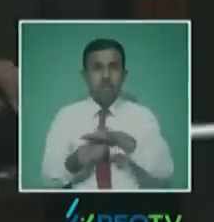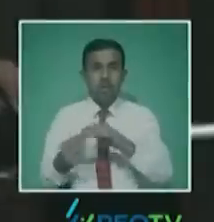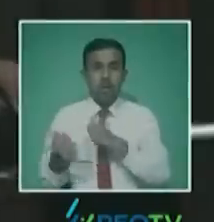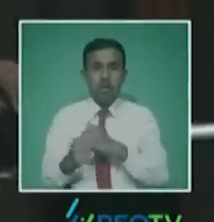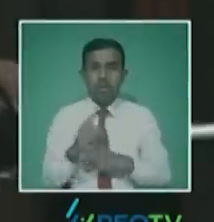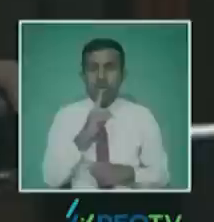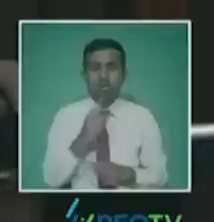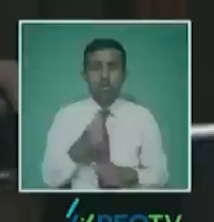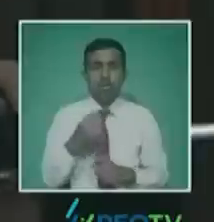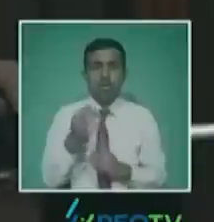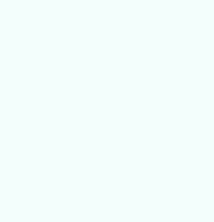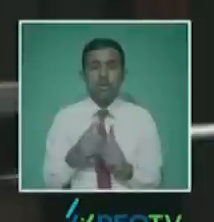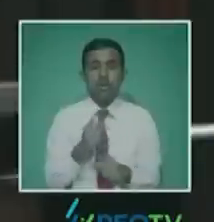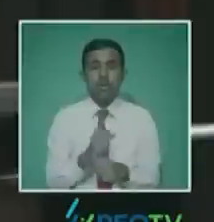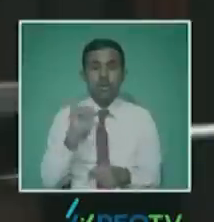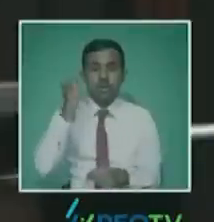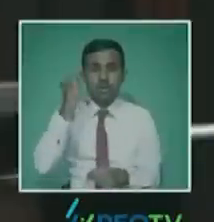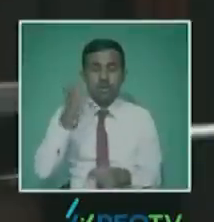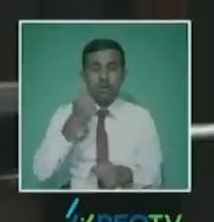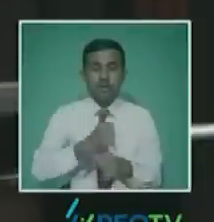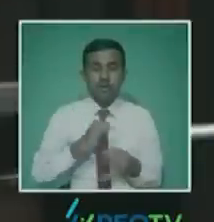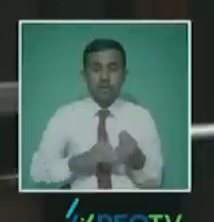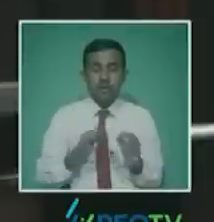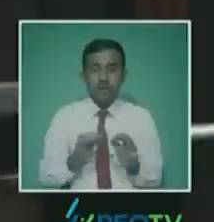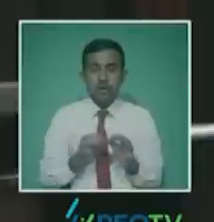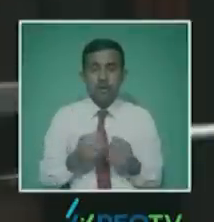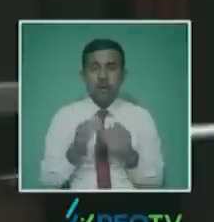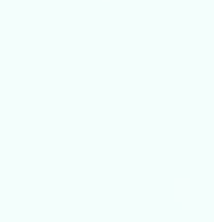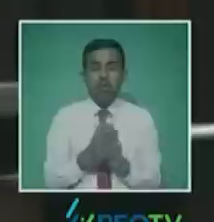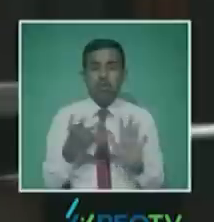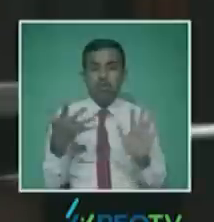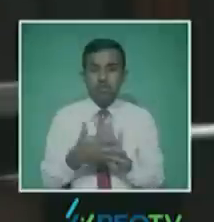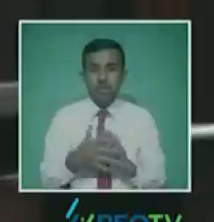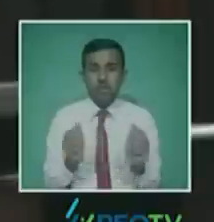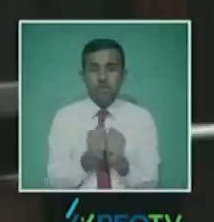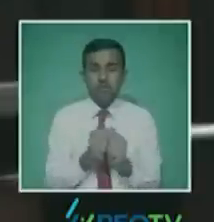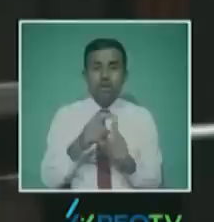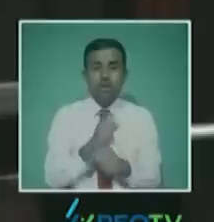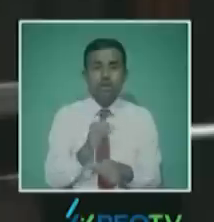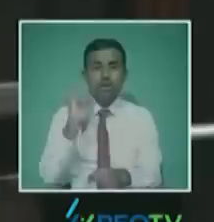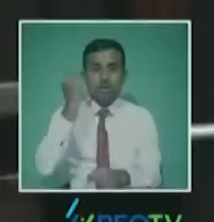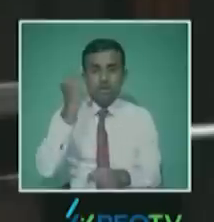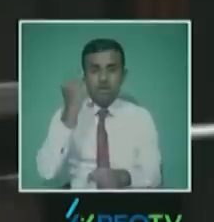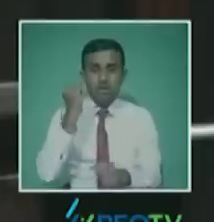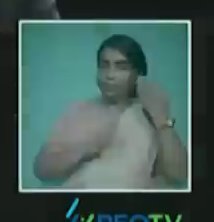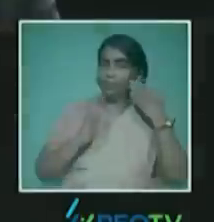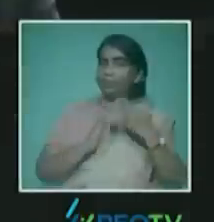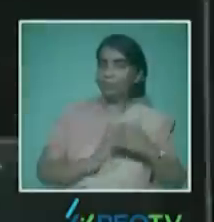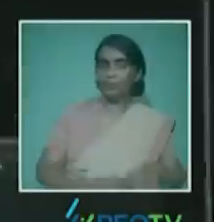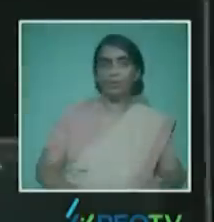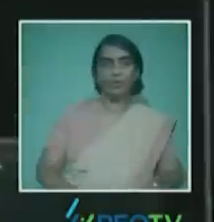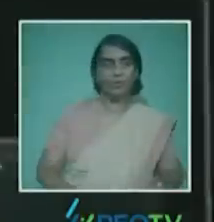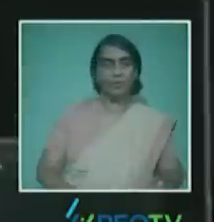ගරු ජනාධිපතිතුමා පොර ටෝක් දෙනවා මේ GSMB ආයතනයේ සියලු දූෂිත කටයුතු වලට වක් කියනවා මේ අධ්‍යක්ෂක ජෙනරාල්ව වහම වැඩ තහනමක් කරන්න ඕනේ